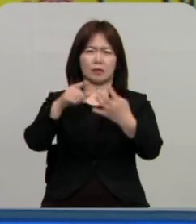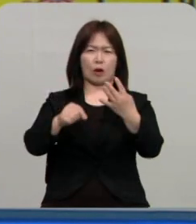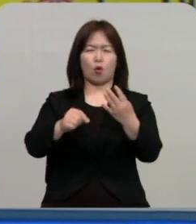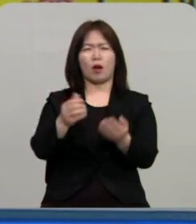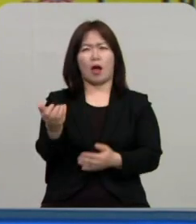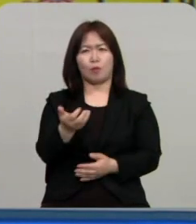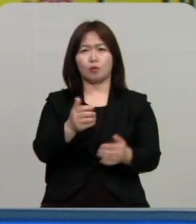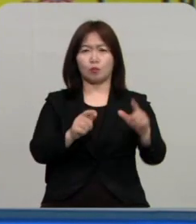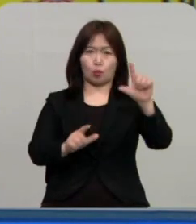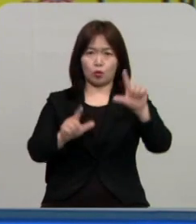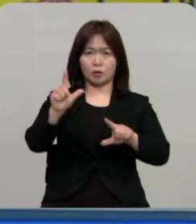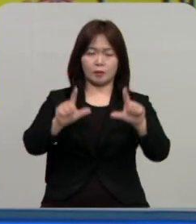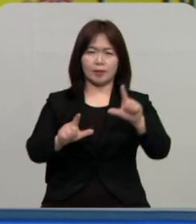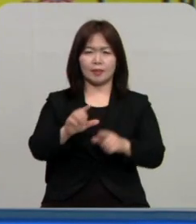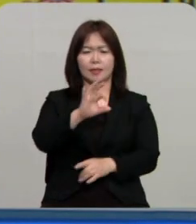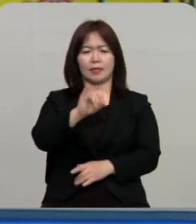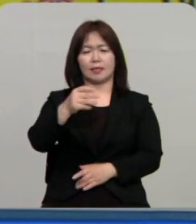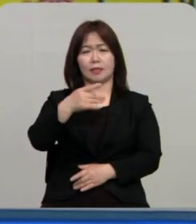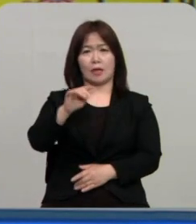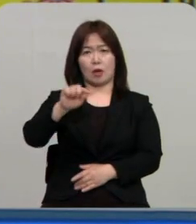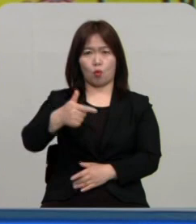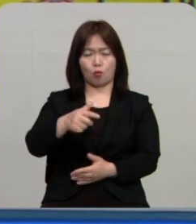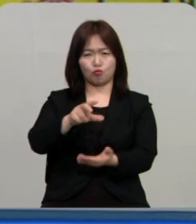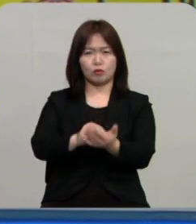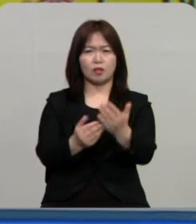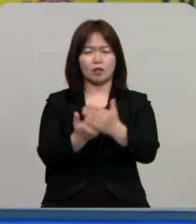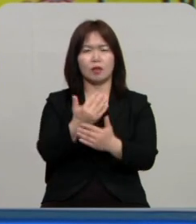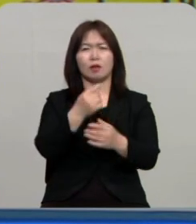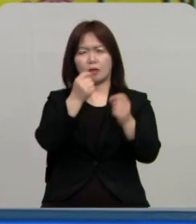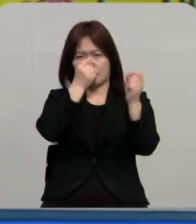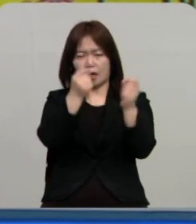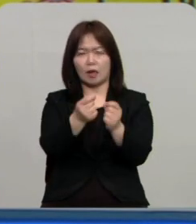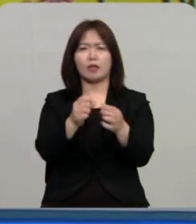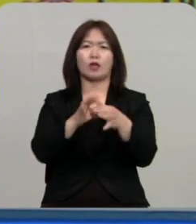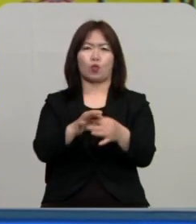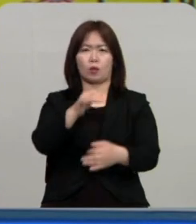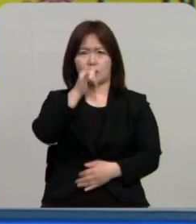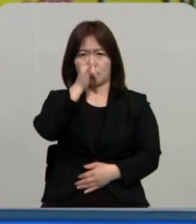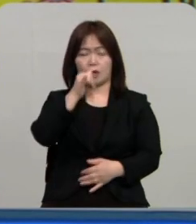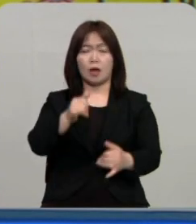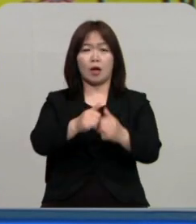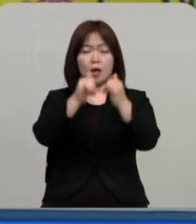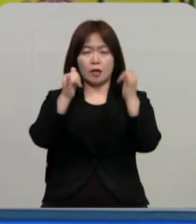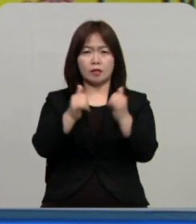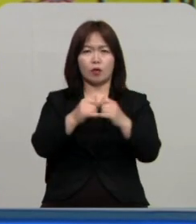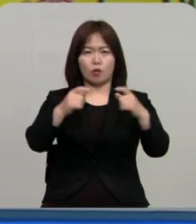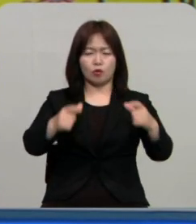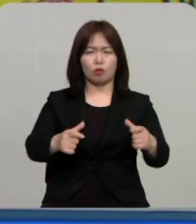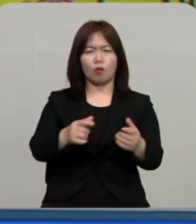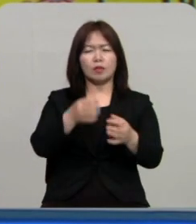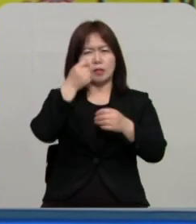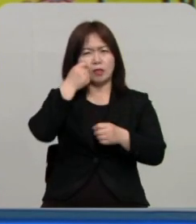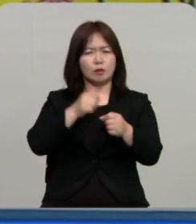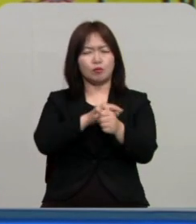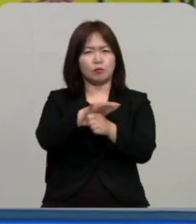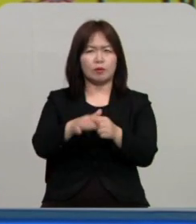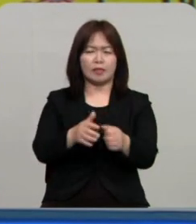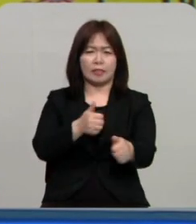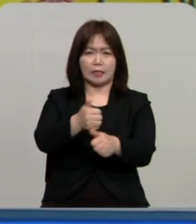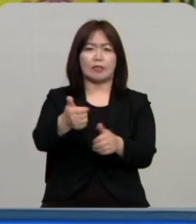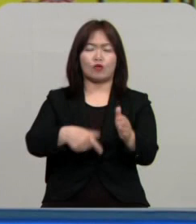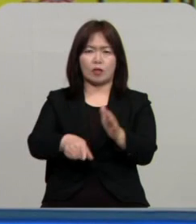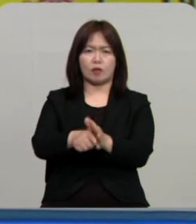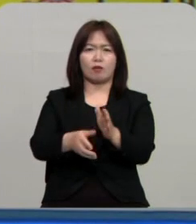아픔은 이태원 참사 유가족의 고통과 맞닿아 있습니다. 사회적 참사 극복을 위한 연대에 시민들이 먼저